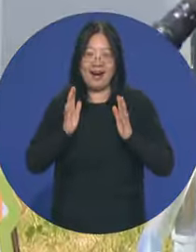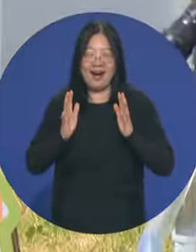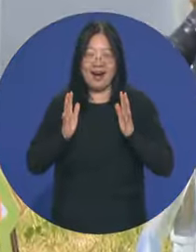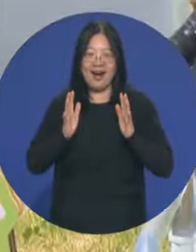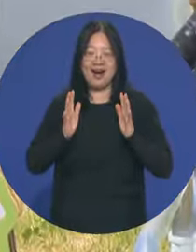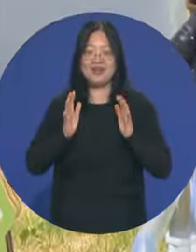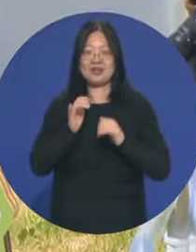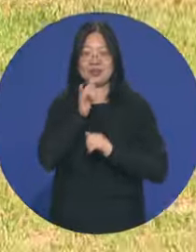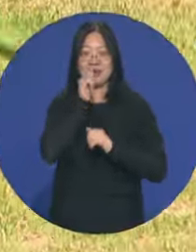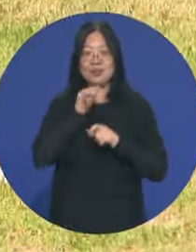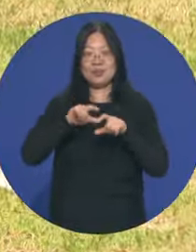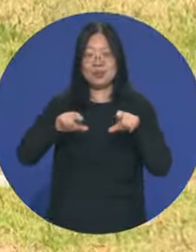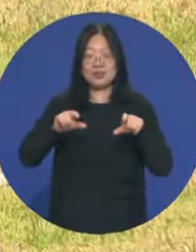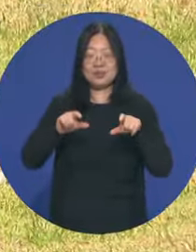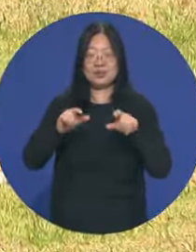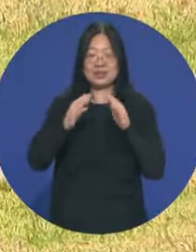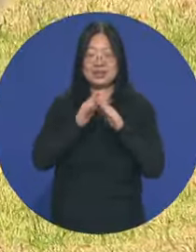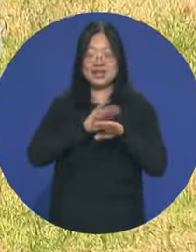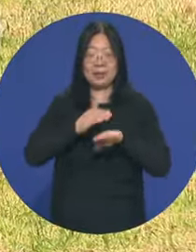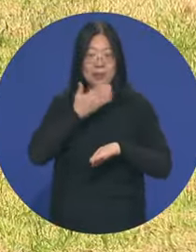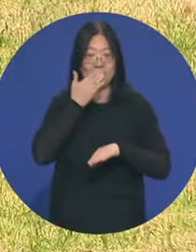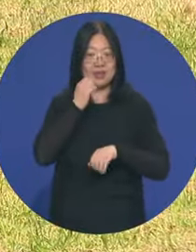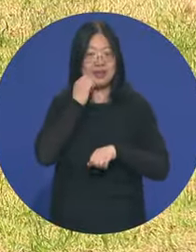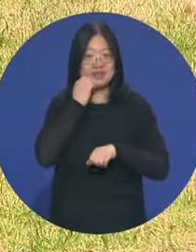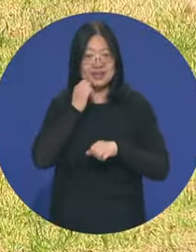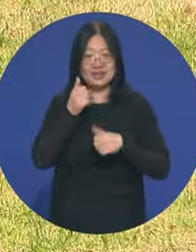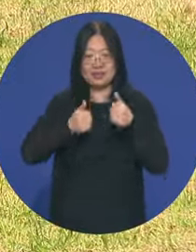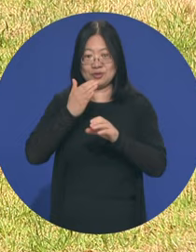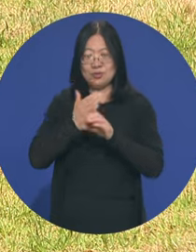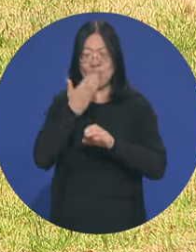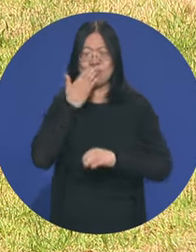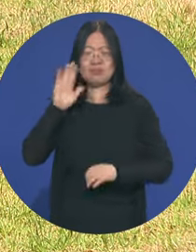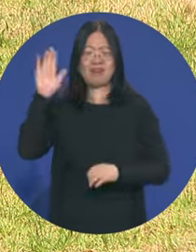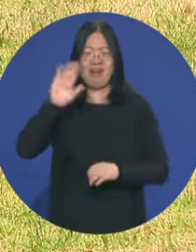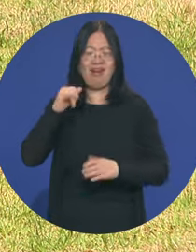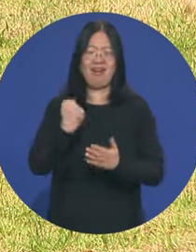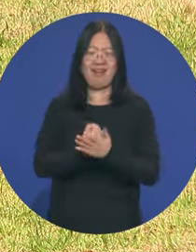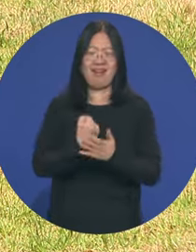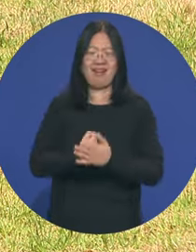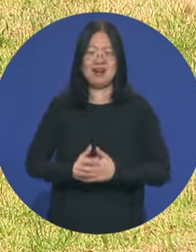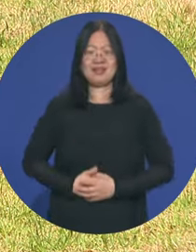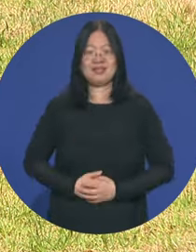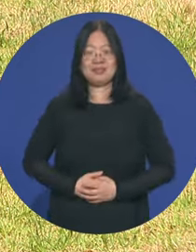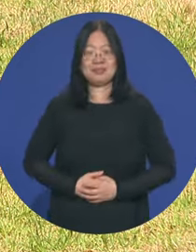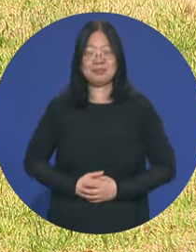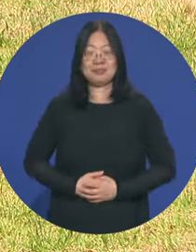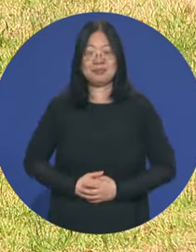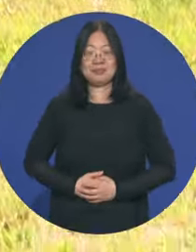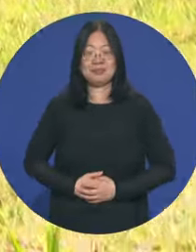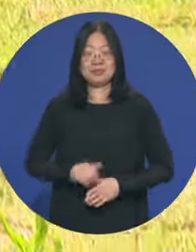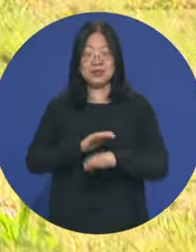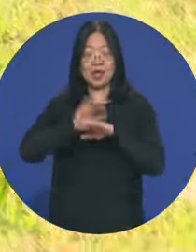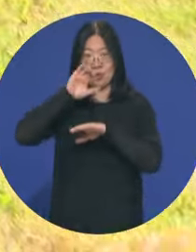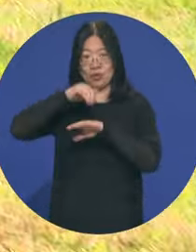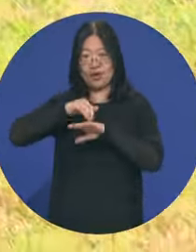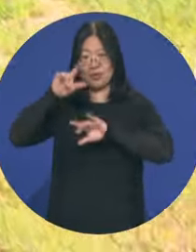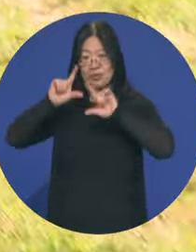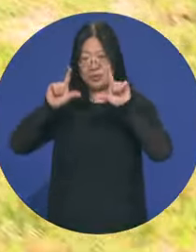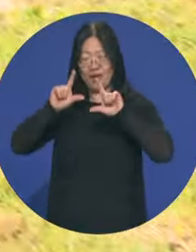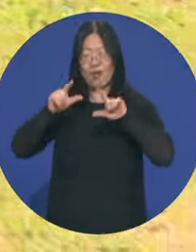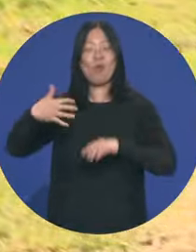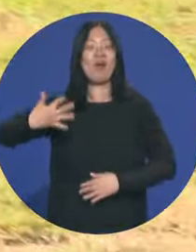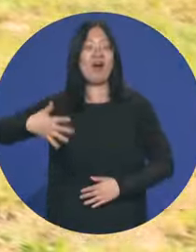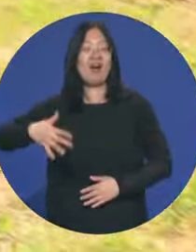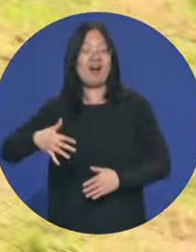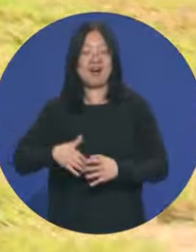향해 달려가고 평소 집에서 잘 먹던 간식을 게임 중에는 먹지 않아 애를 태우기도 합니다. 잘